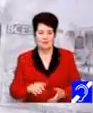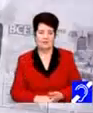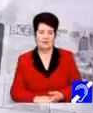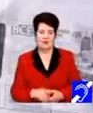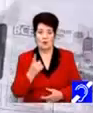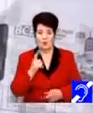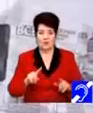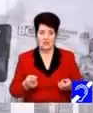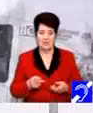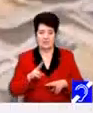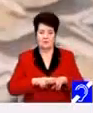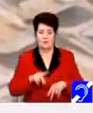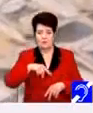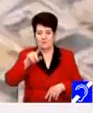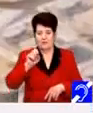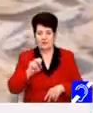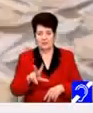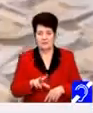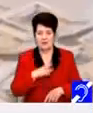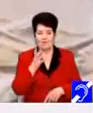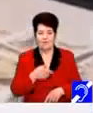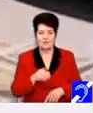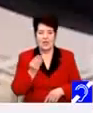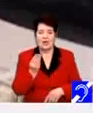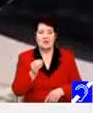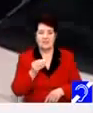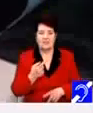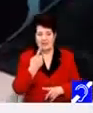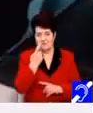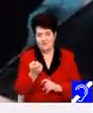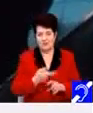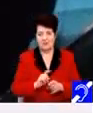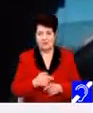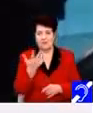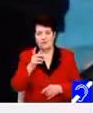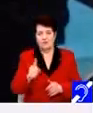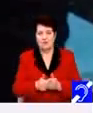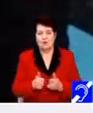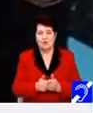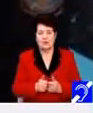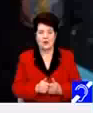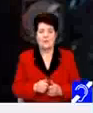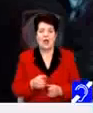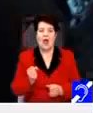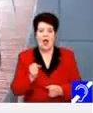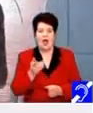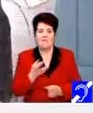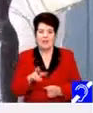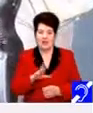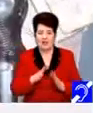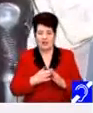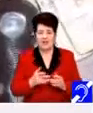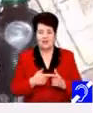Un deținut din penitenciarul 13 a fost șantajat de 5 colegi de celulă și obligat să-și doneze averea și organele pentru o datorie